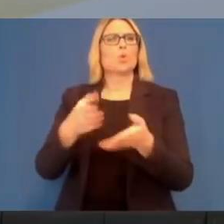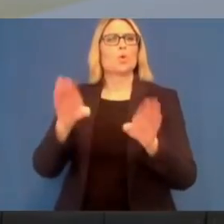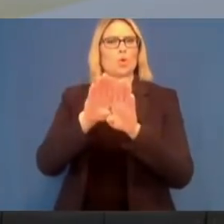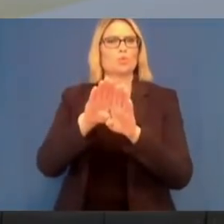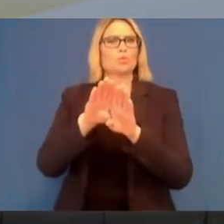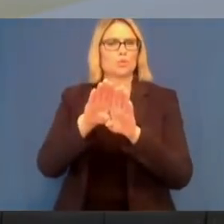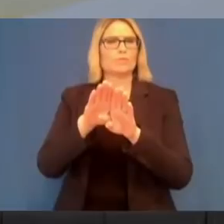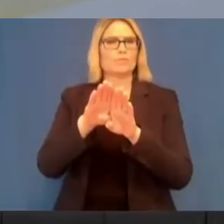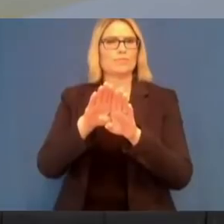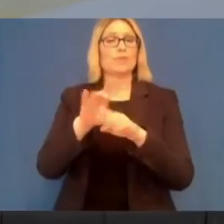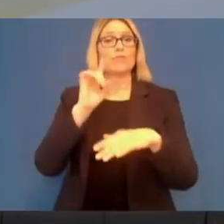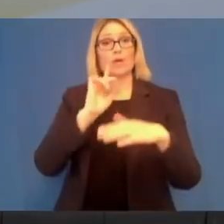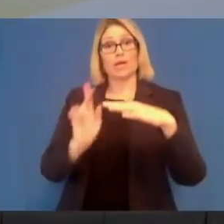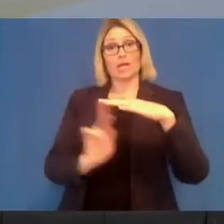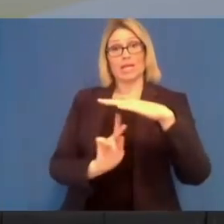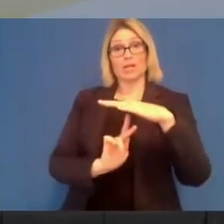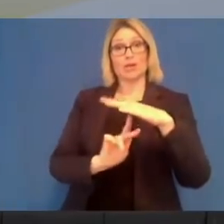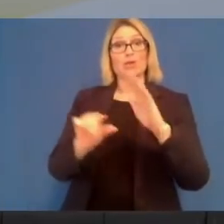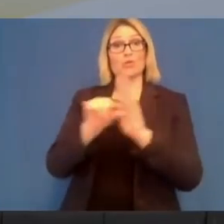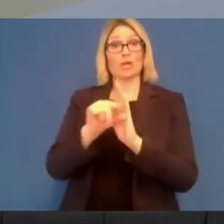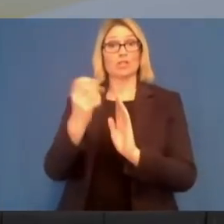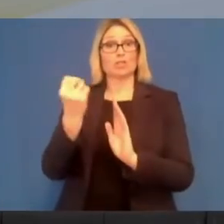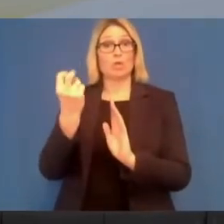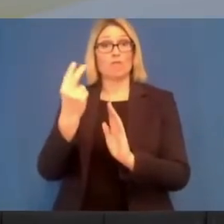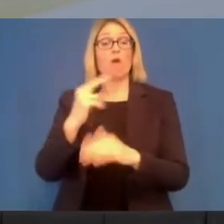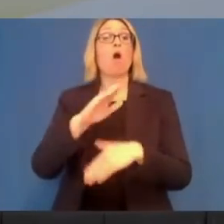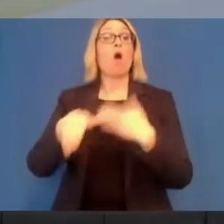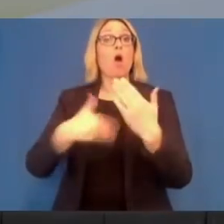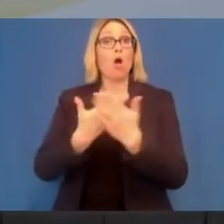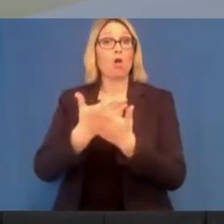for kindergarten to grade 12, so all schools.